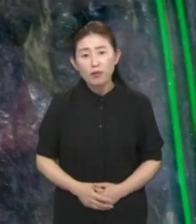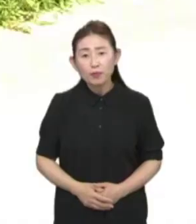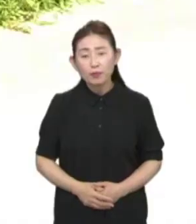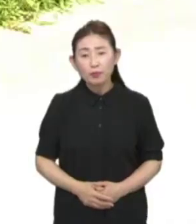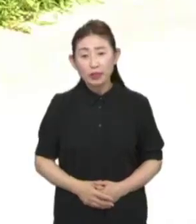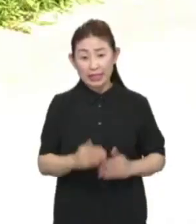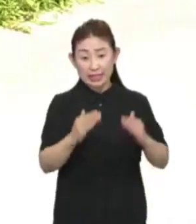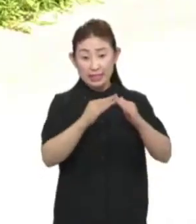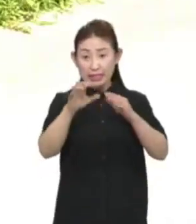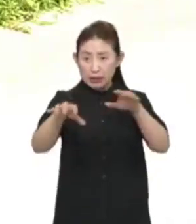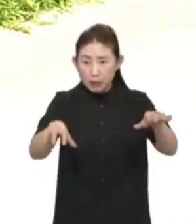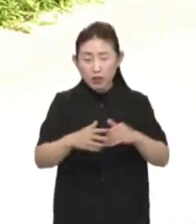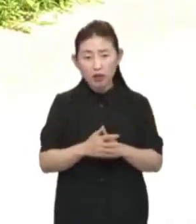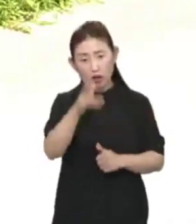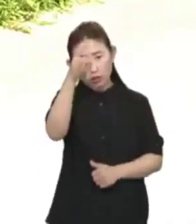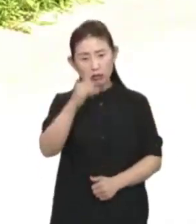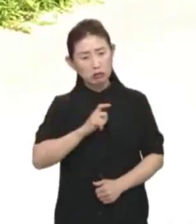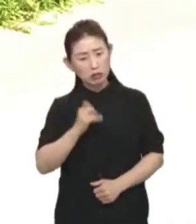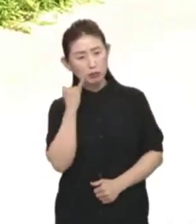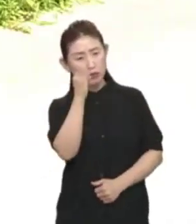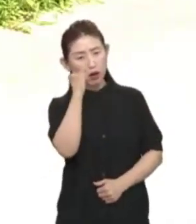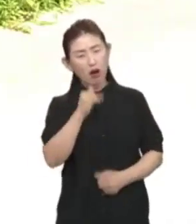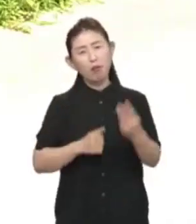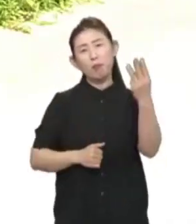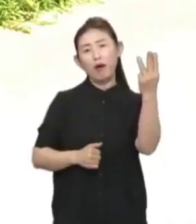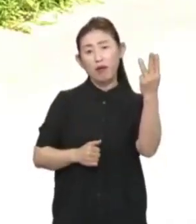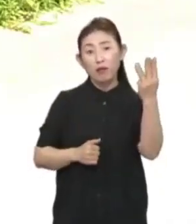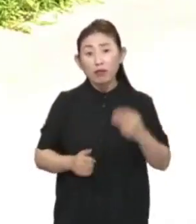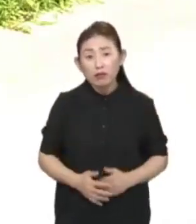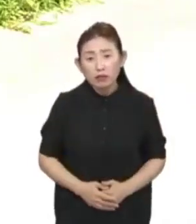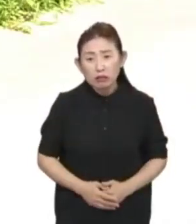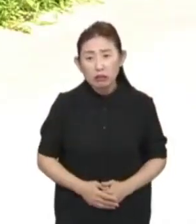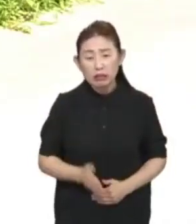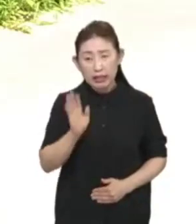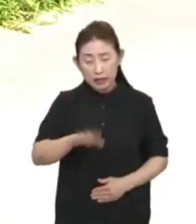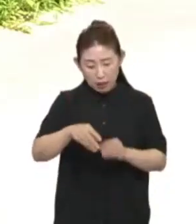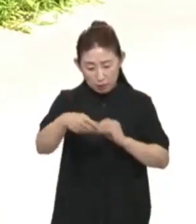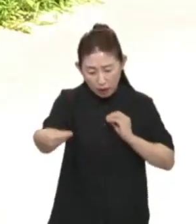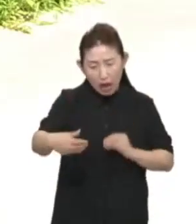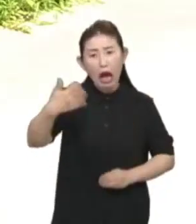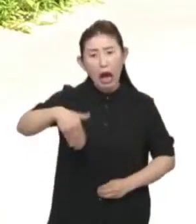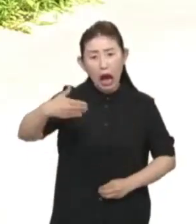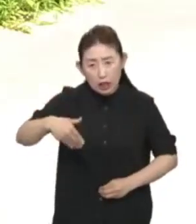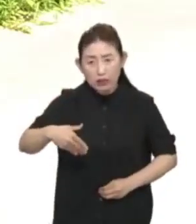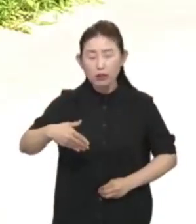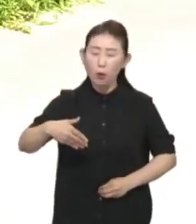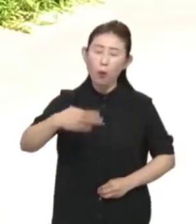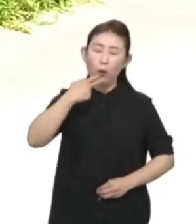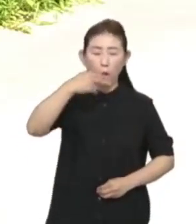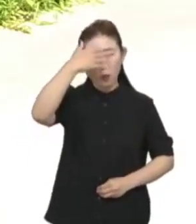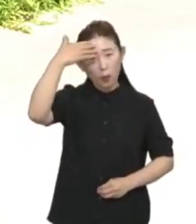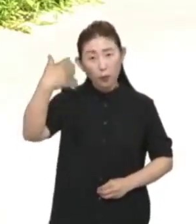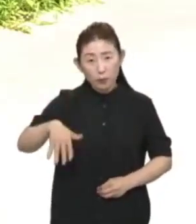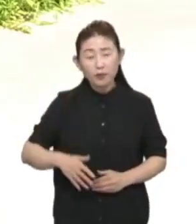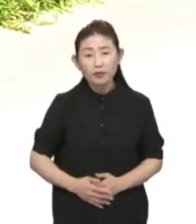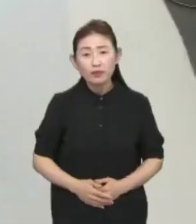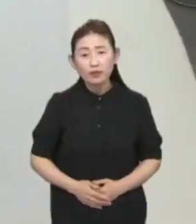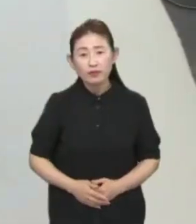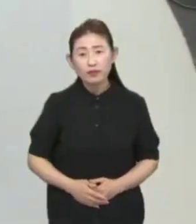이 주택가에서만 3건의 의심 신고가 경찰에 접수됐는데 다행히 우편물을 뜯거나 접촉한 사람은 없는 걸로